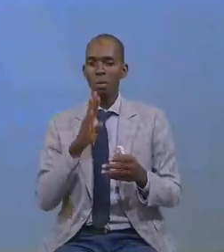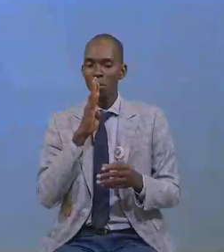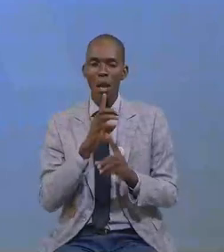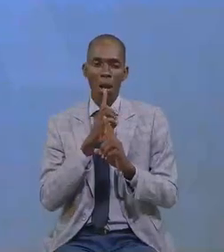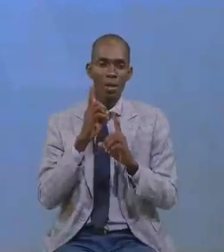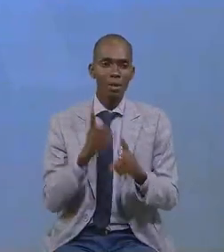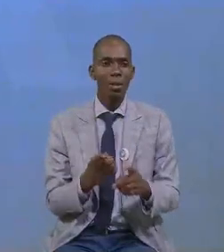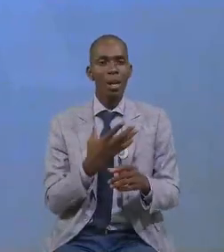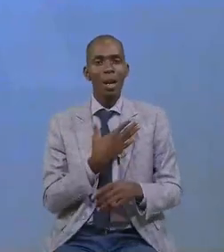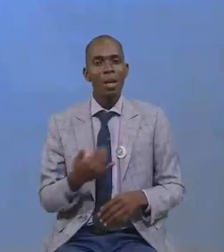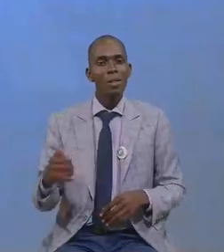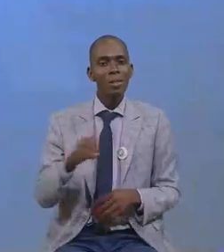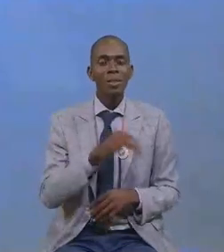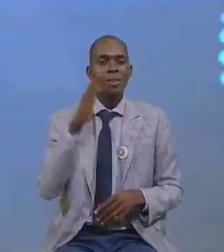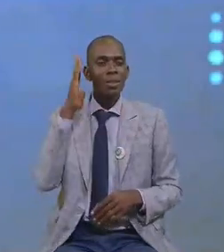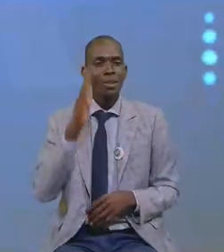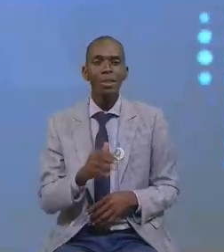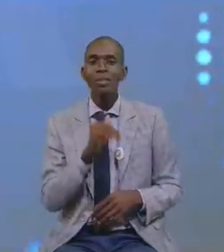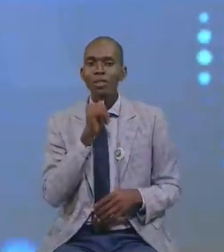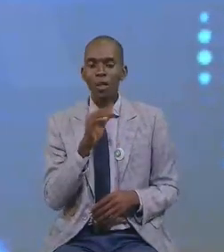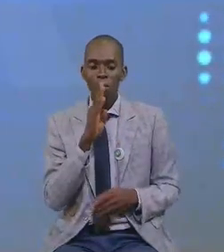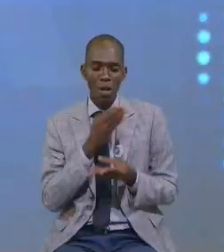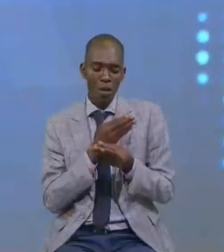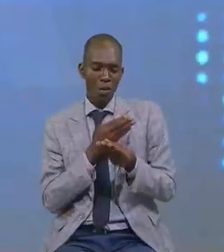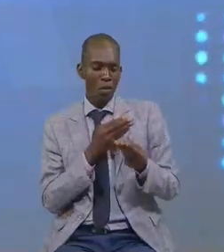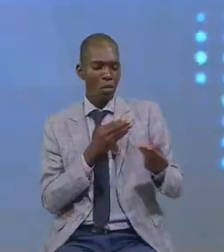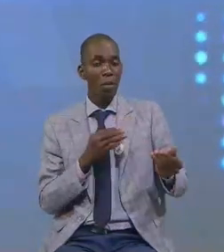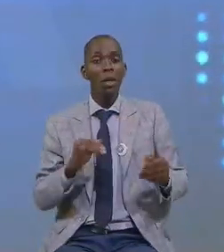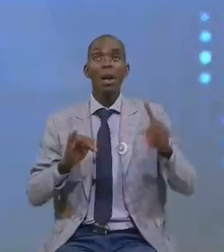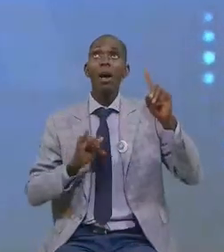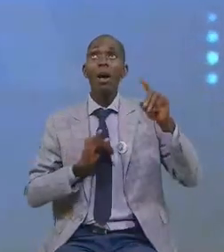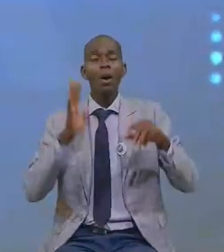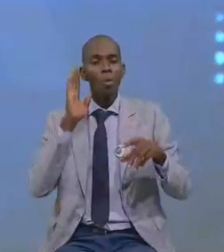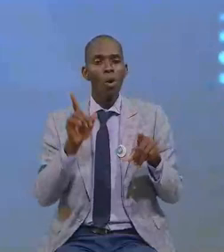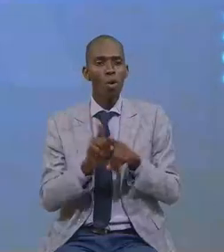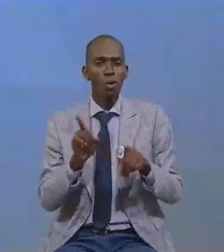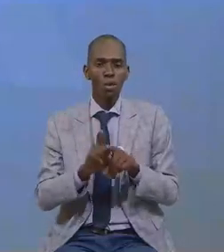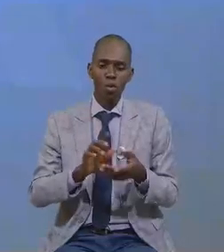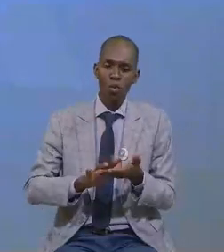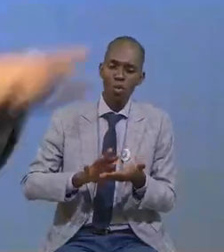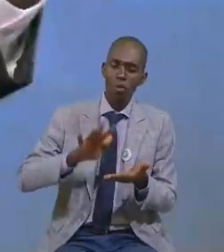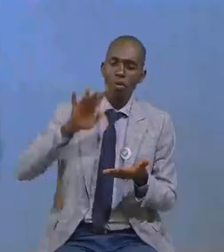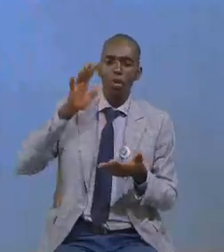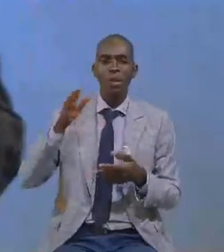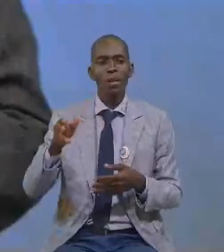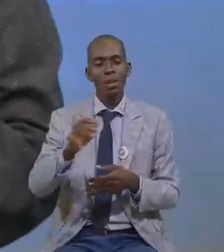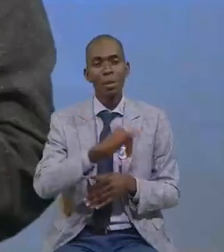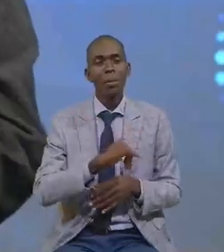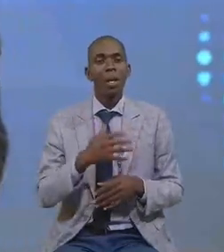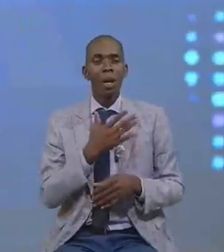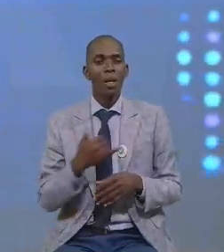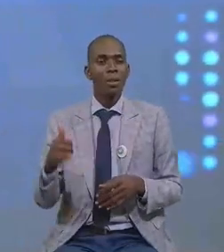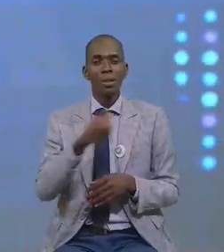et ils ne diminueront pas. Je les honorerai et